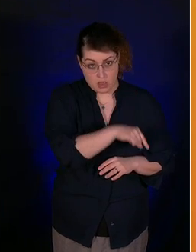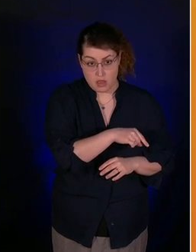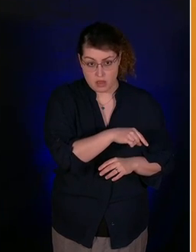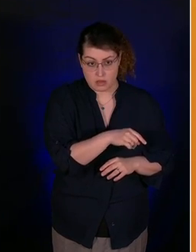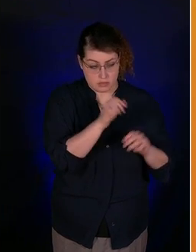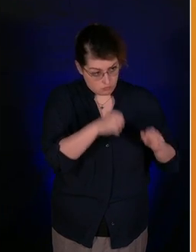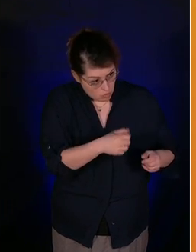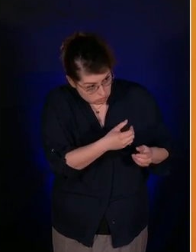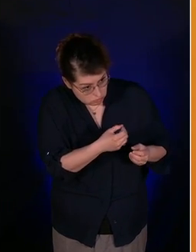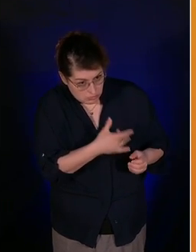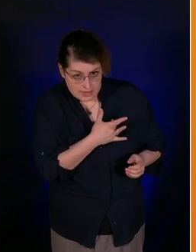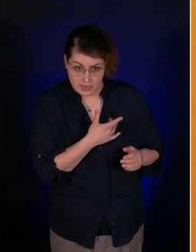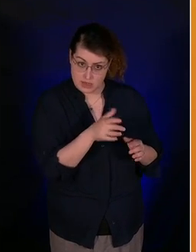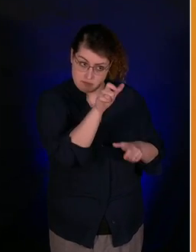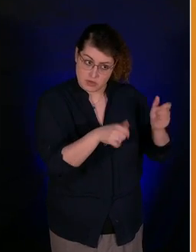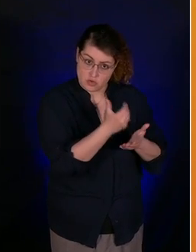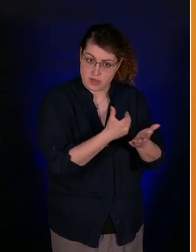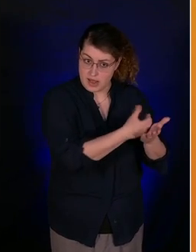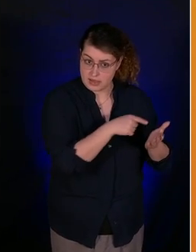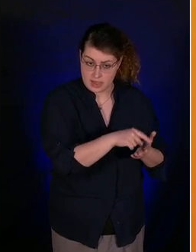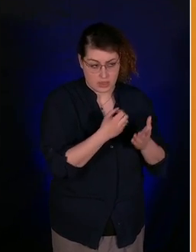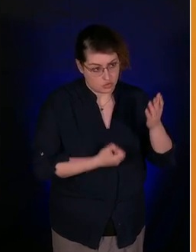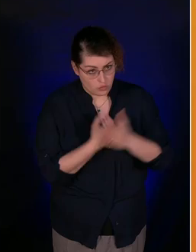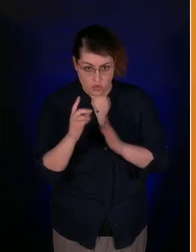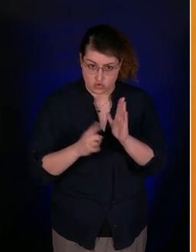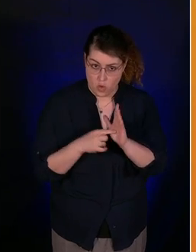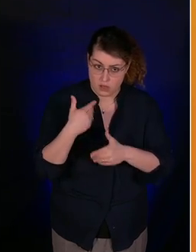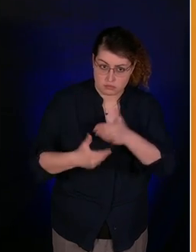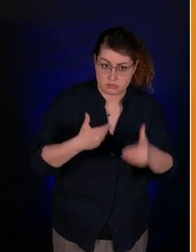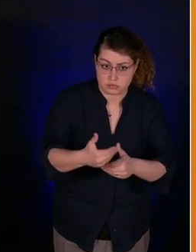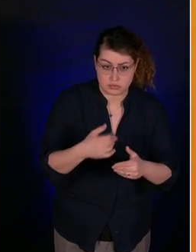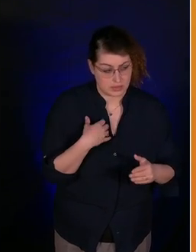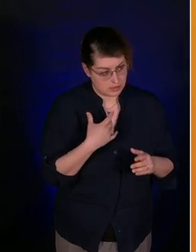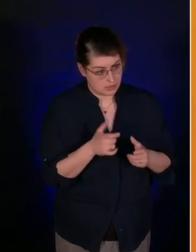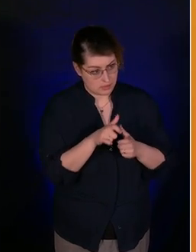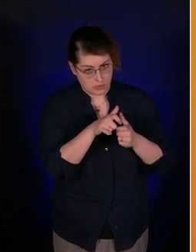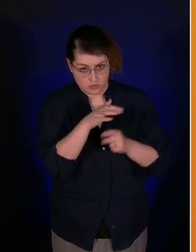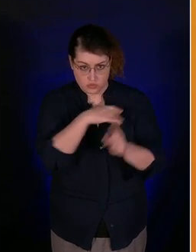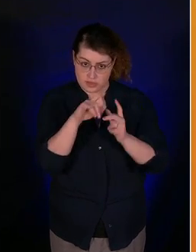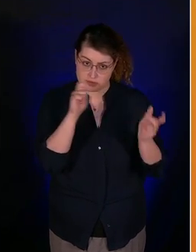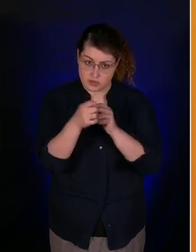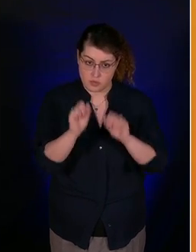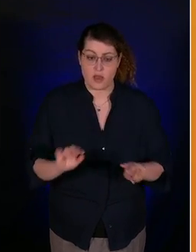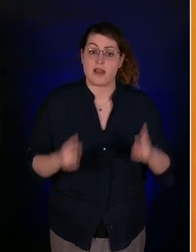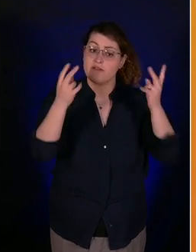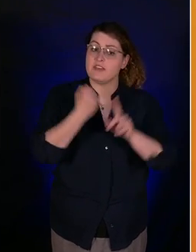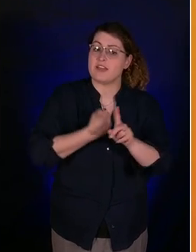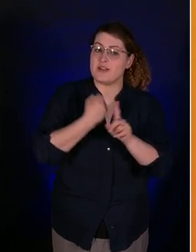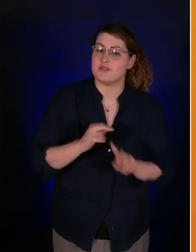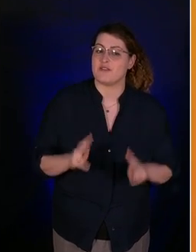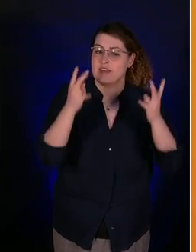des salariés, conquérir de nouveaux droits et transformer la société. Vive la lutte et vive la